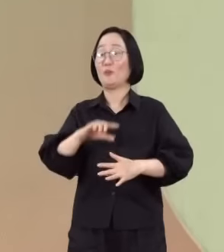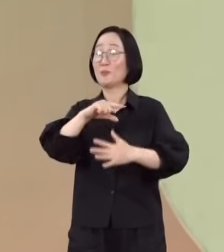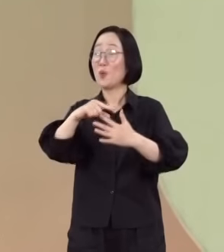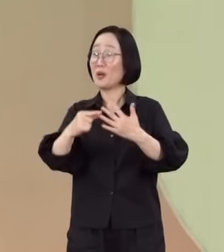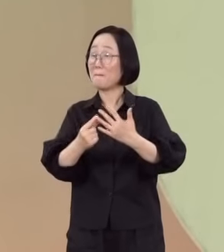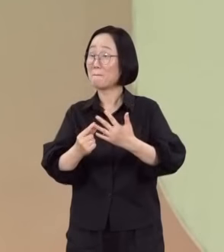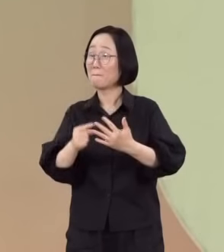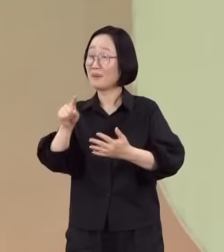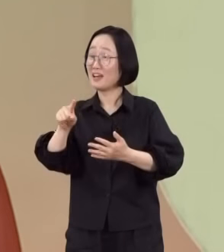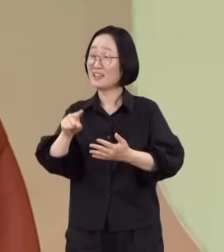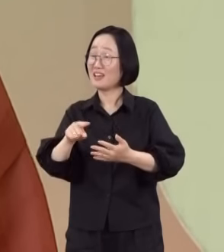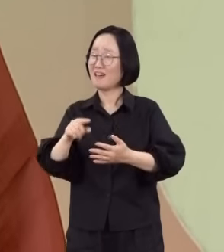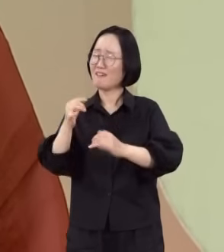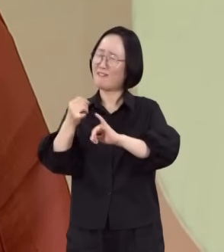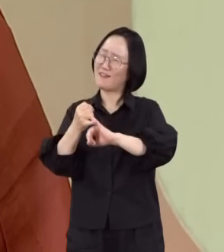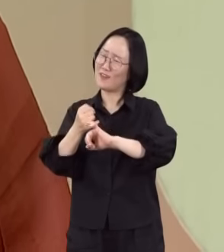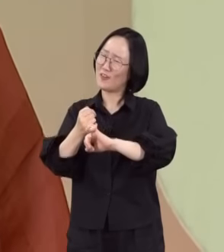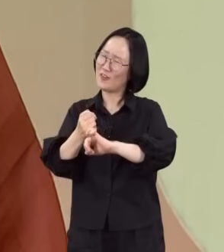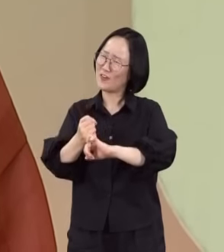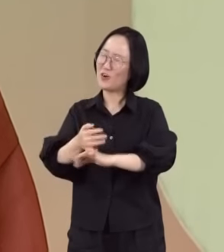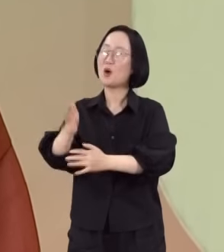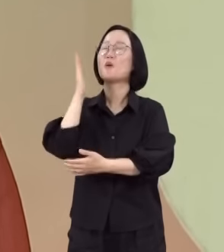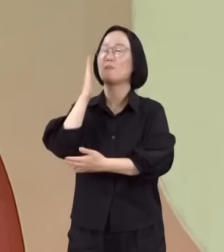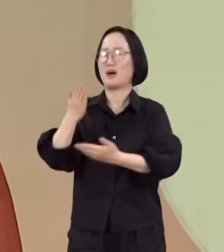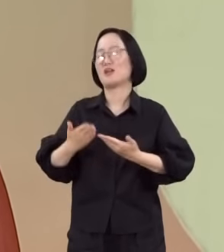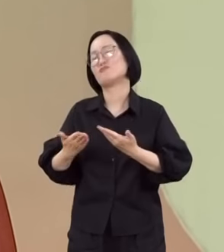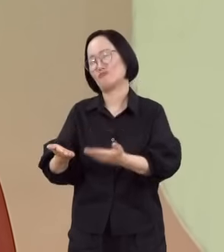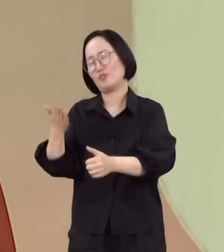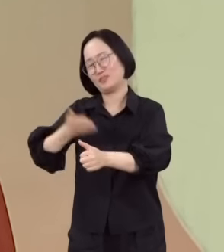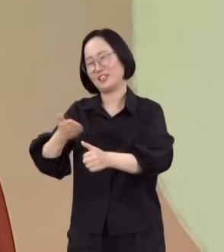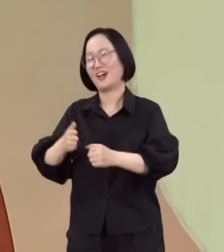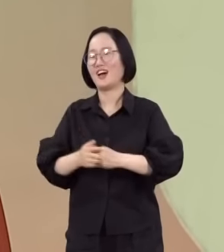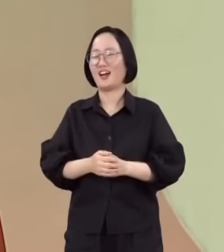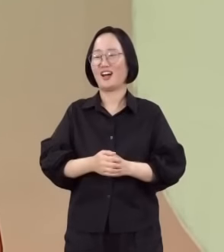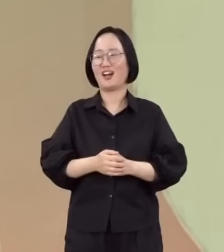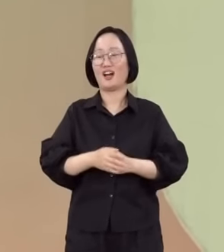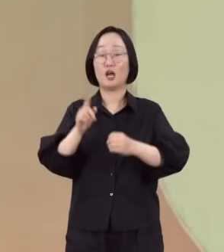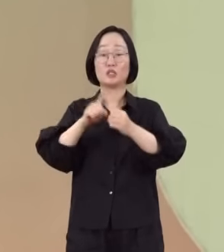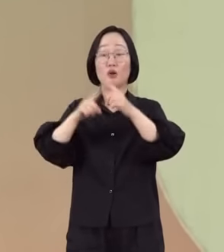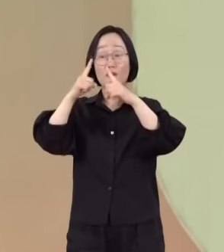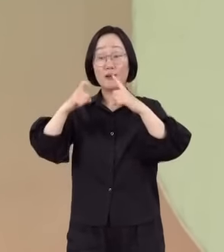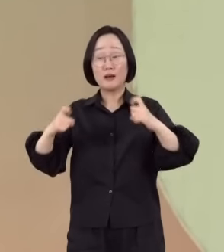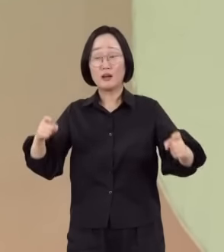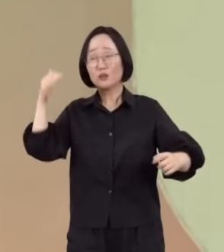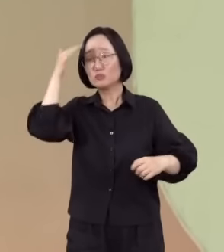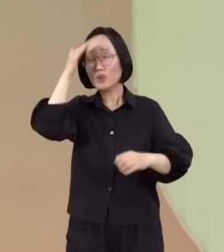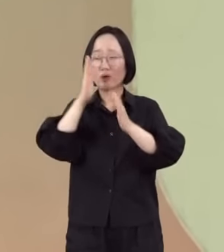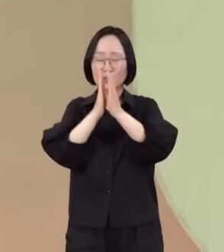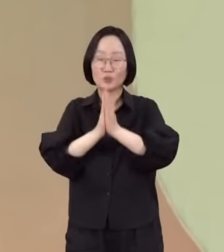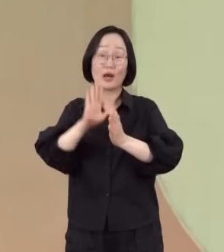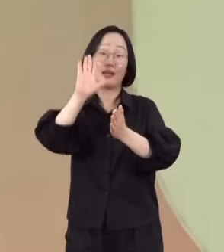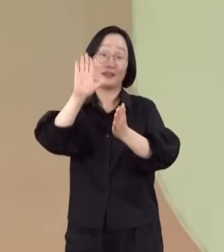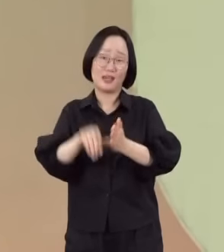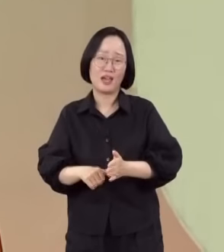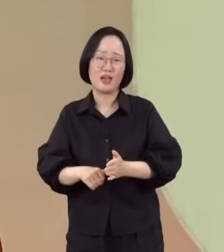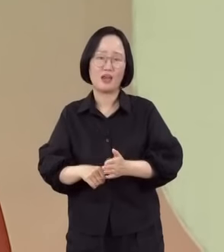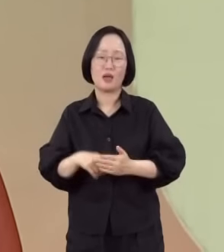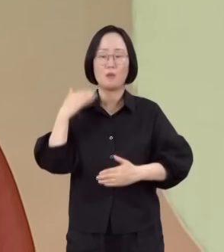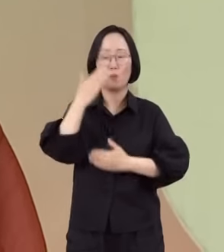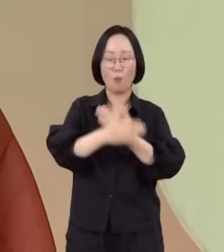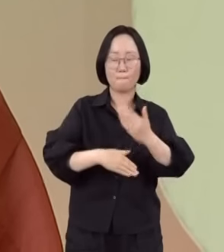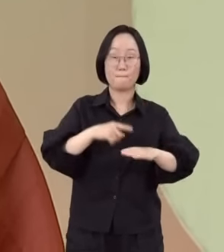절대 어디 성지 술레 가면 성지 술레 가면 기도하고 요 뭔가 마음을 깨끗이 해야지